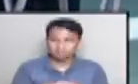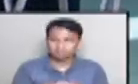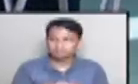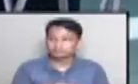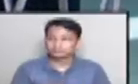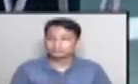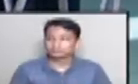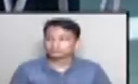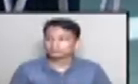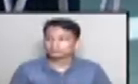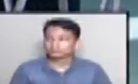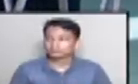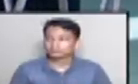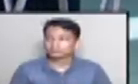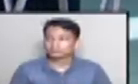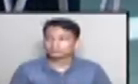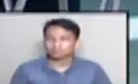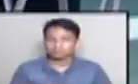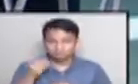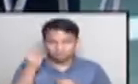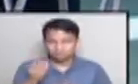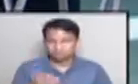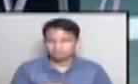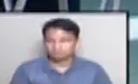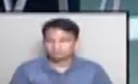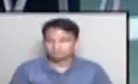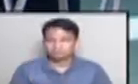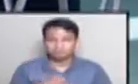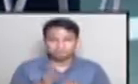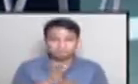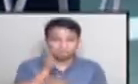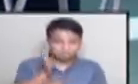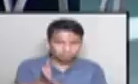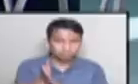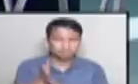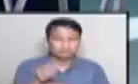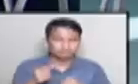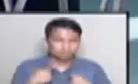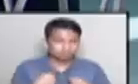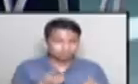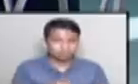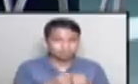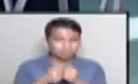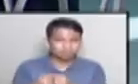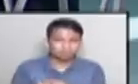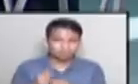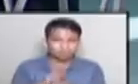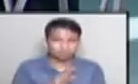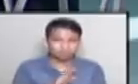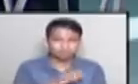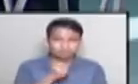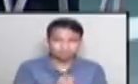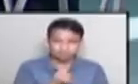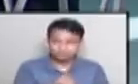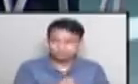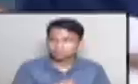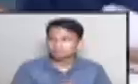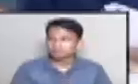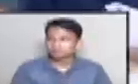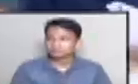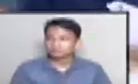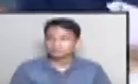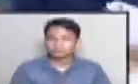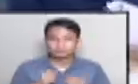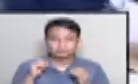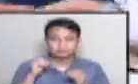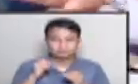di ba? Alam ko itong termination paper. Wala po ito. Pagdating ho natin doon, ibibigay po sa inyo yung inyong sweldo na